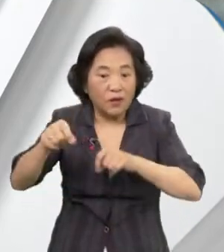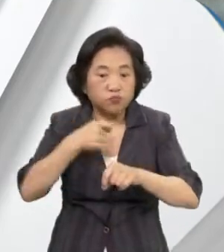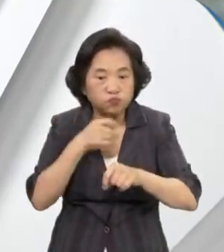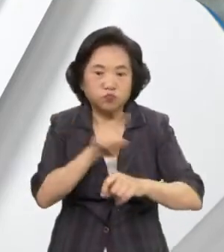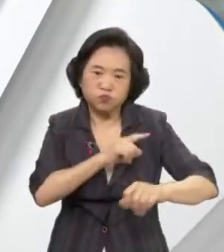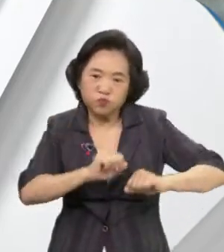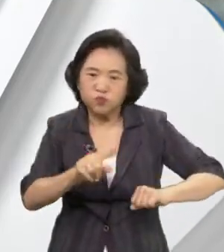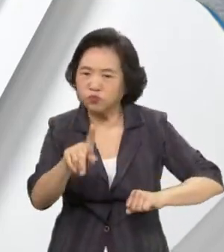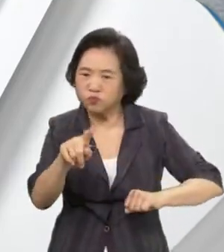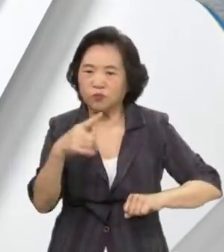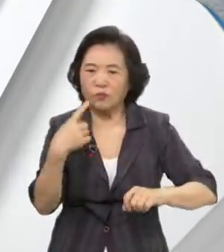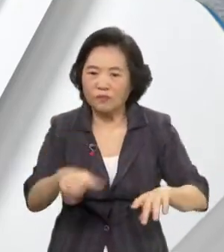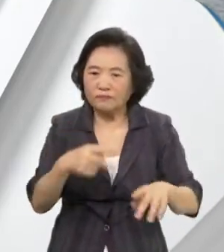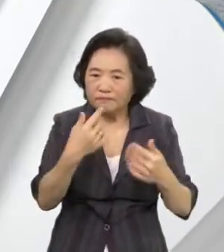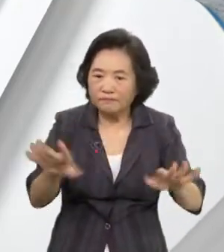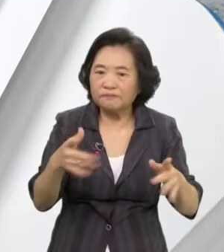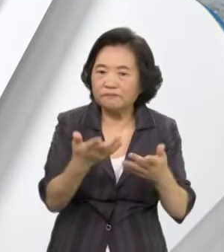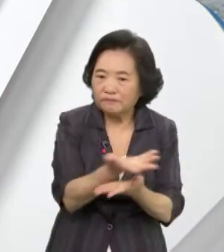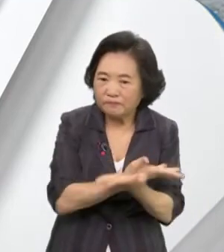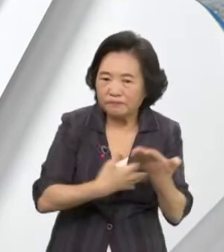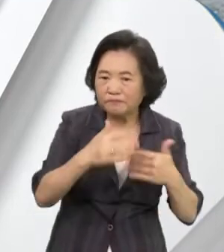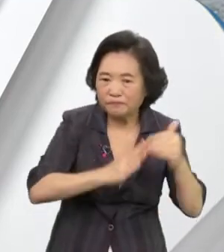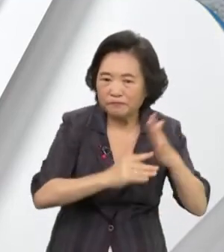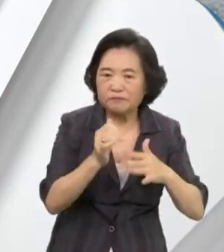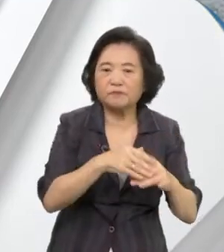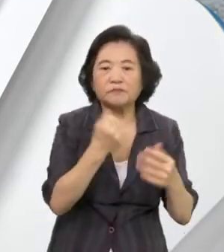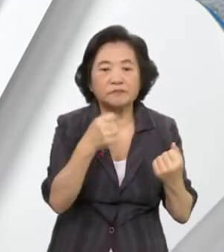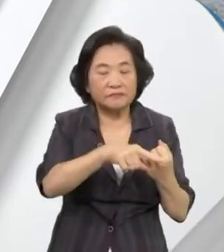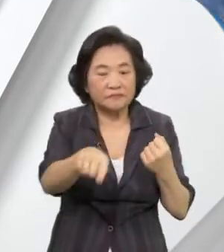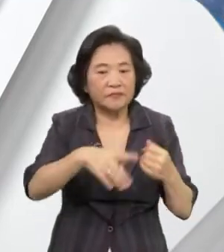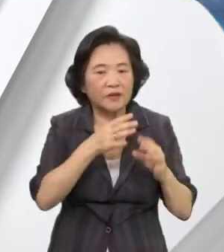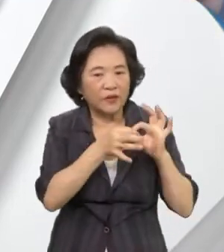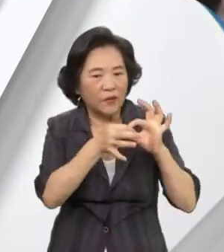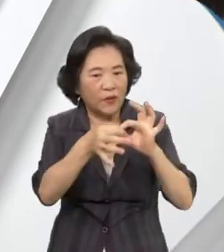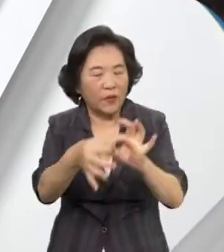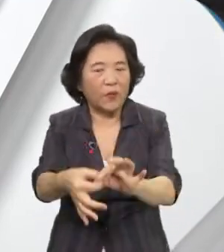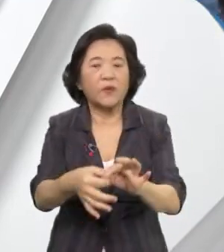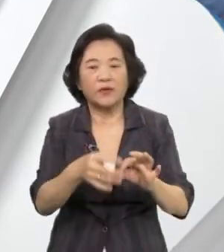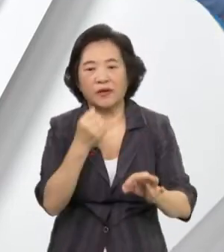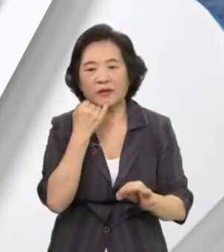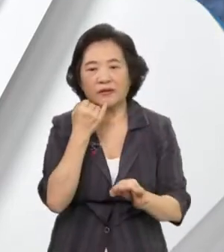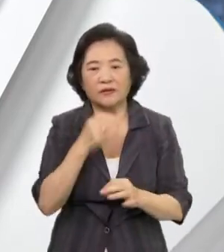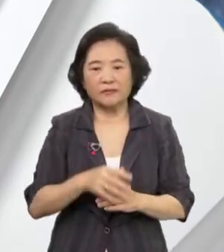爱多多同在地乡亲交流，将做得妥帖往后，沉降